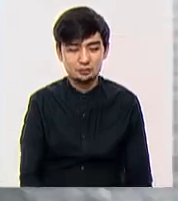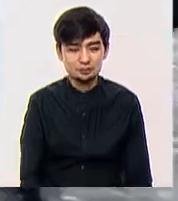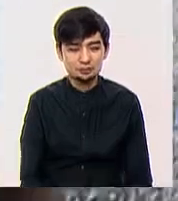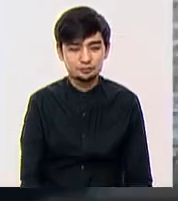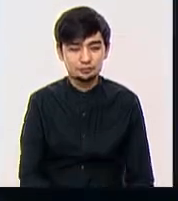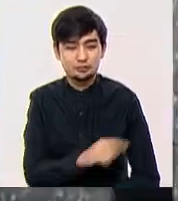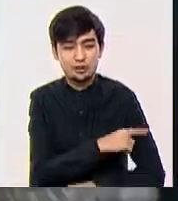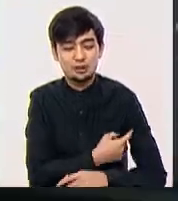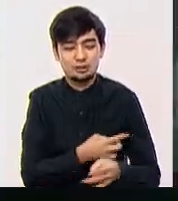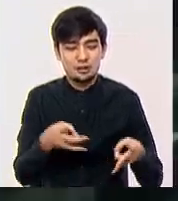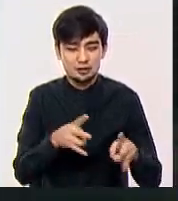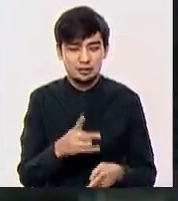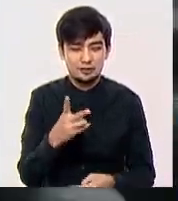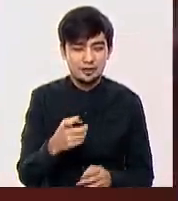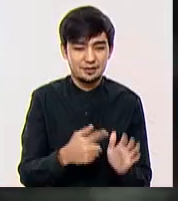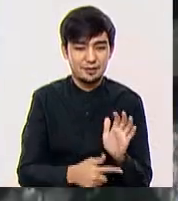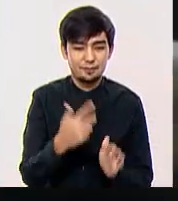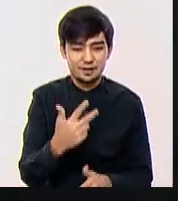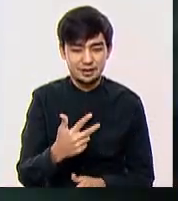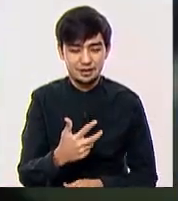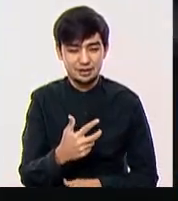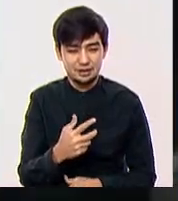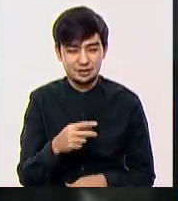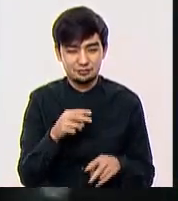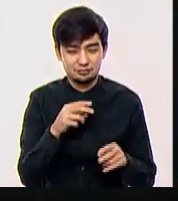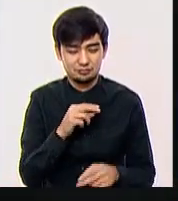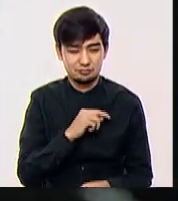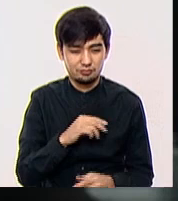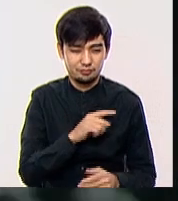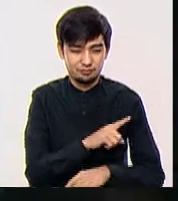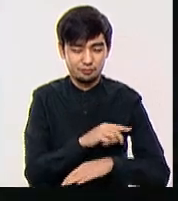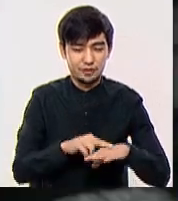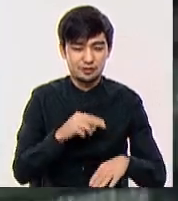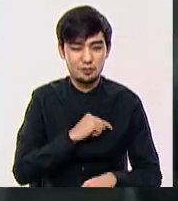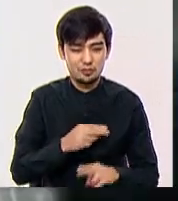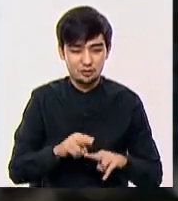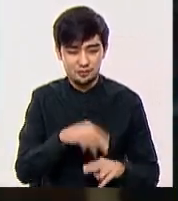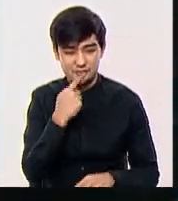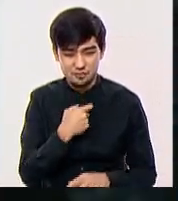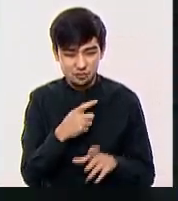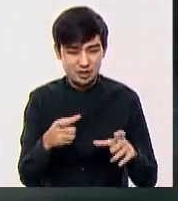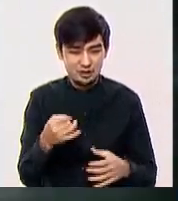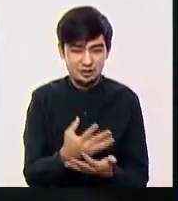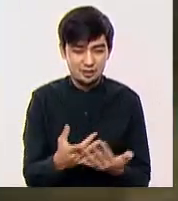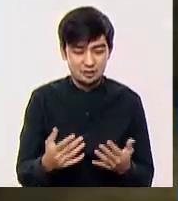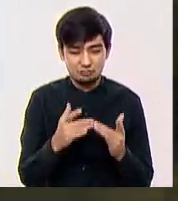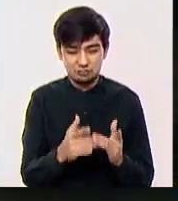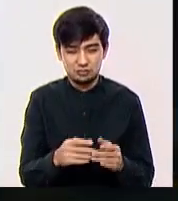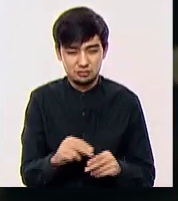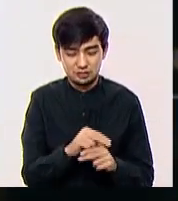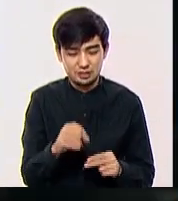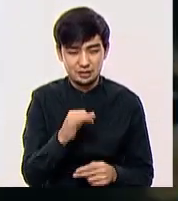В больницах остаются 273 стражи порядка. Некоторые до сих пор в реанимации. Всего ранения и травмы получили